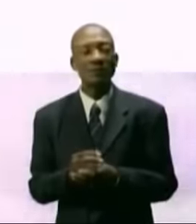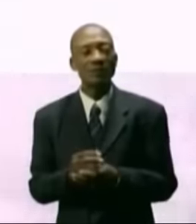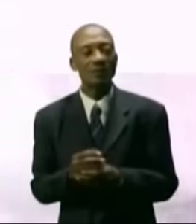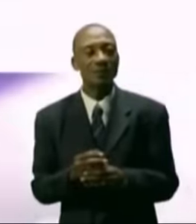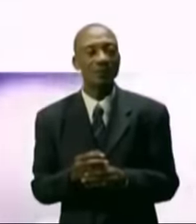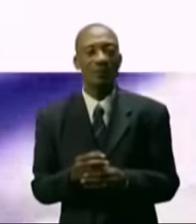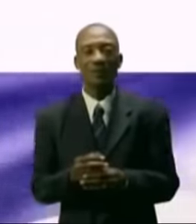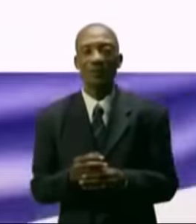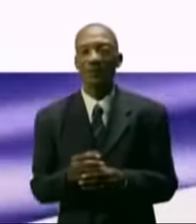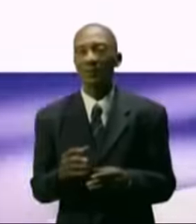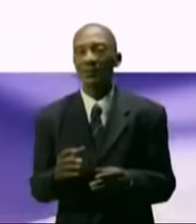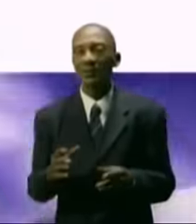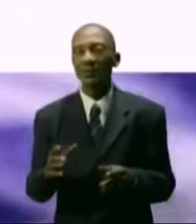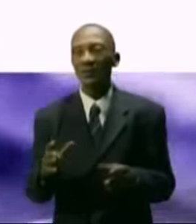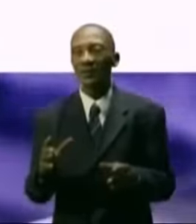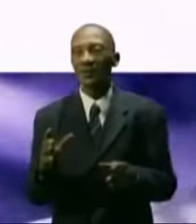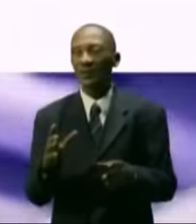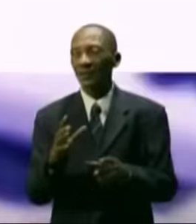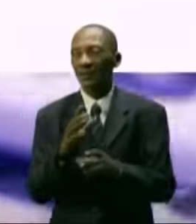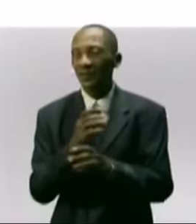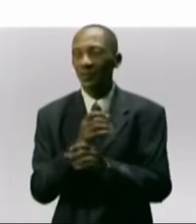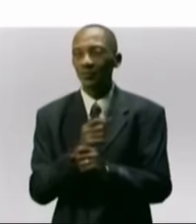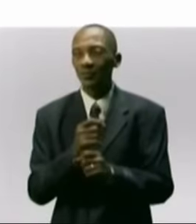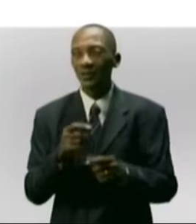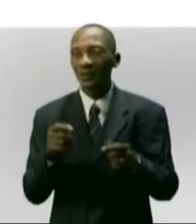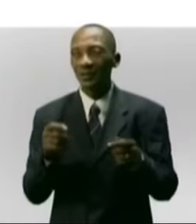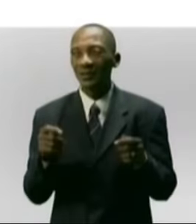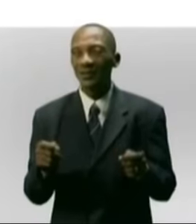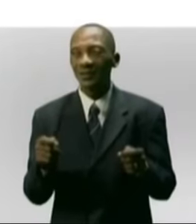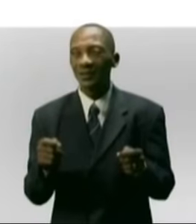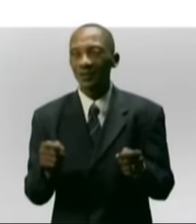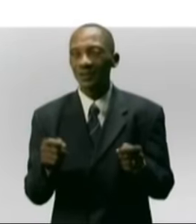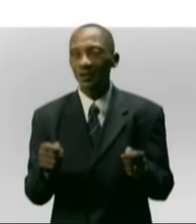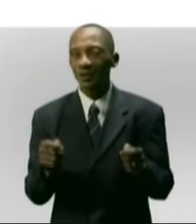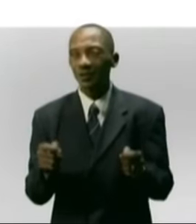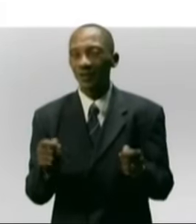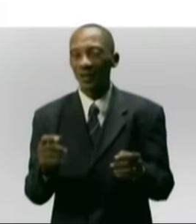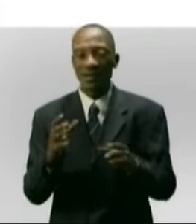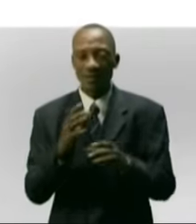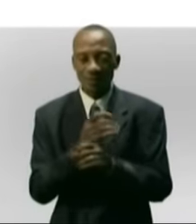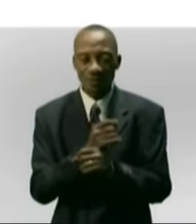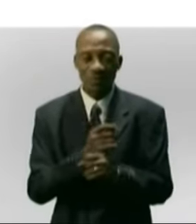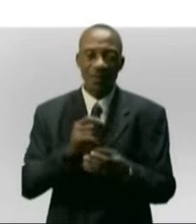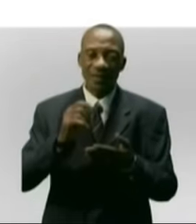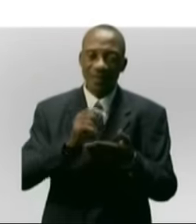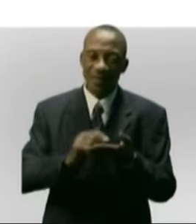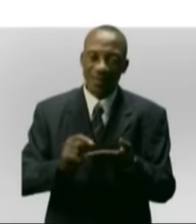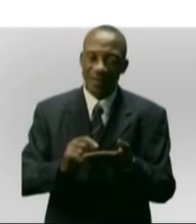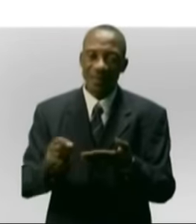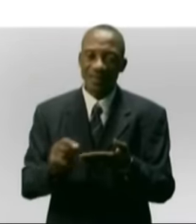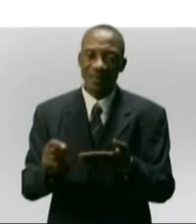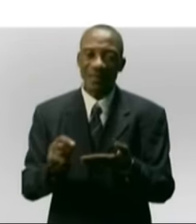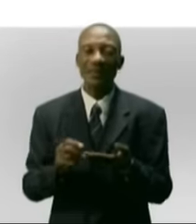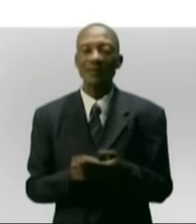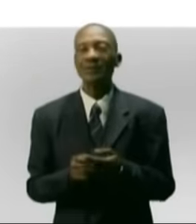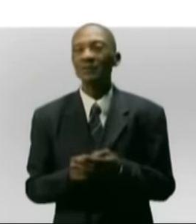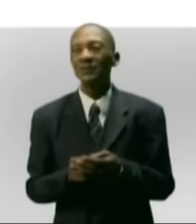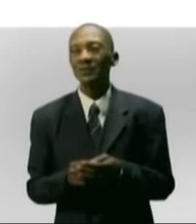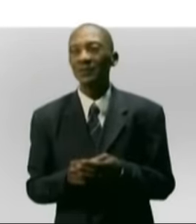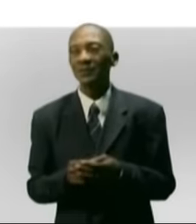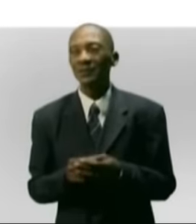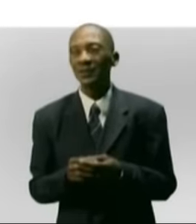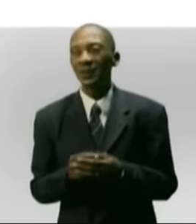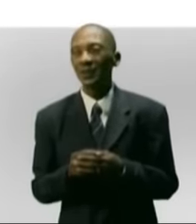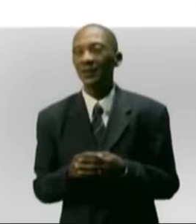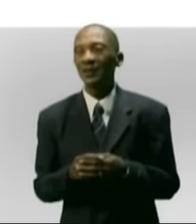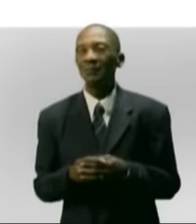Bonjour mesdames, messieurs et bienvenue à cette revue de presse. Quoi ? 150 francs congolais par an pour chaque déplacé de guerre